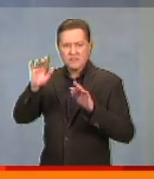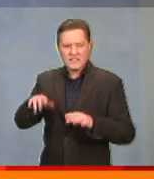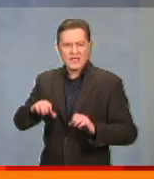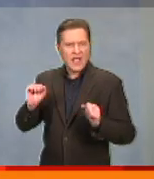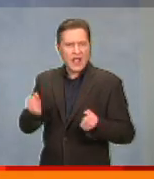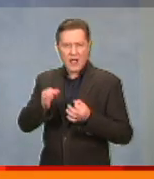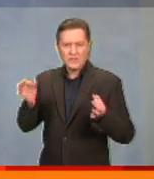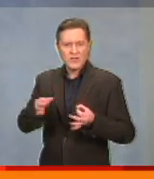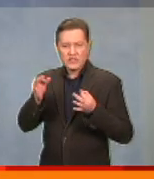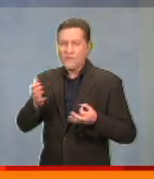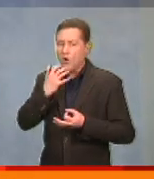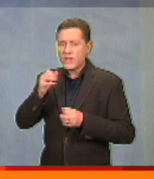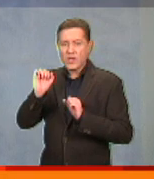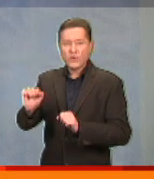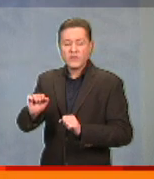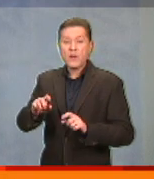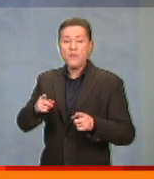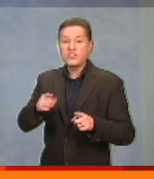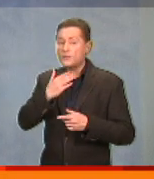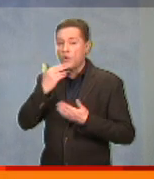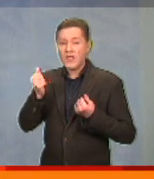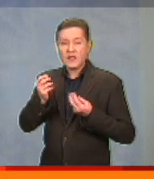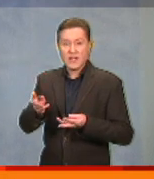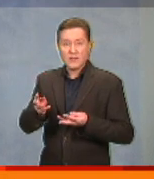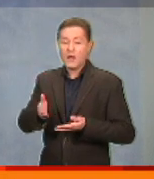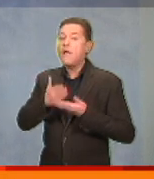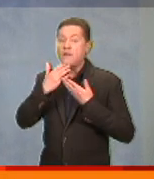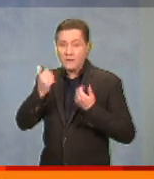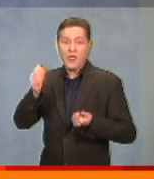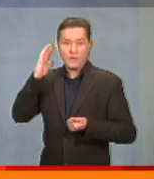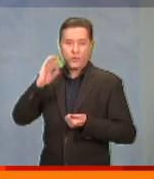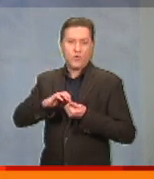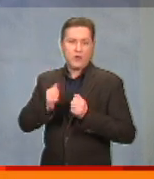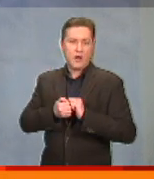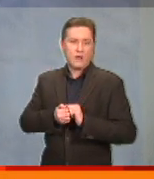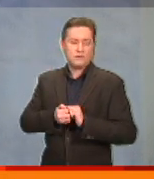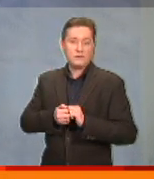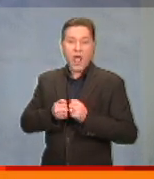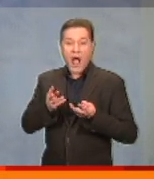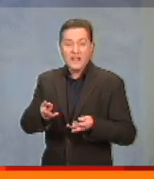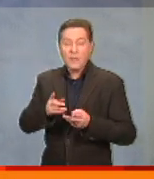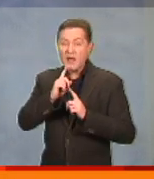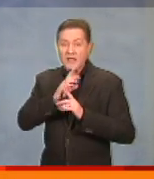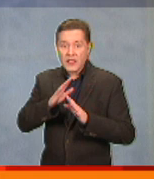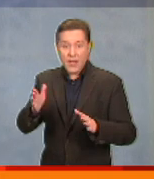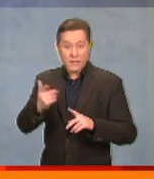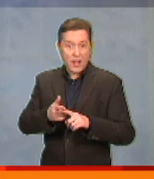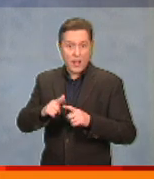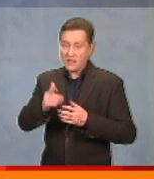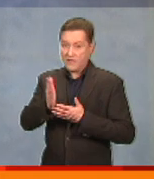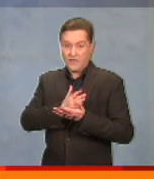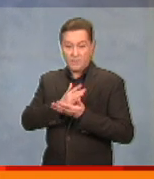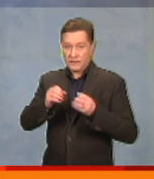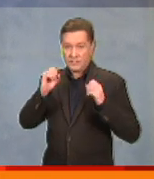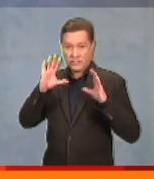ніяк не забили, нічого не зробили. Чому нет отоплення? Він говорить, нет угля. Отопления не было. Вот, ну это вообще, это, ну